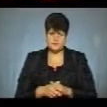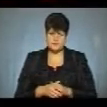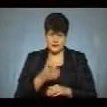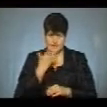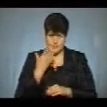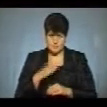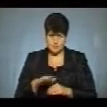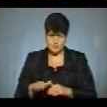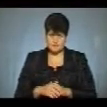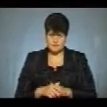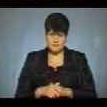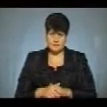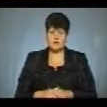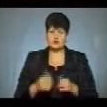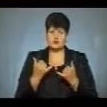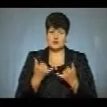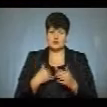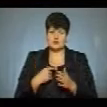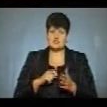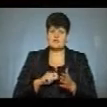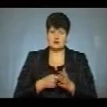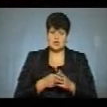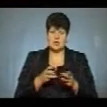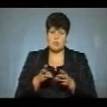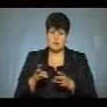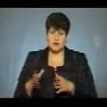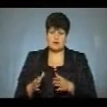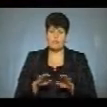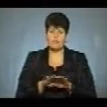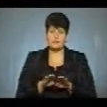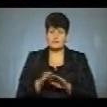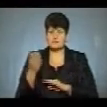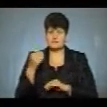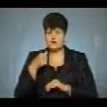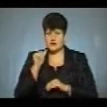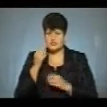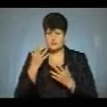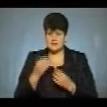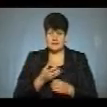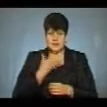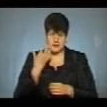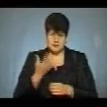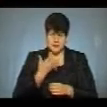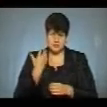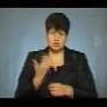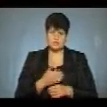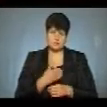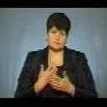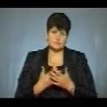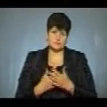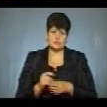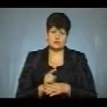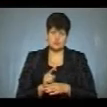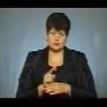Тепло, дітка! Сьогодні в нас включили опалення, в порівнянні з вчорашнім днем набагато тепліше, температура сягає